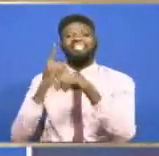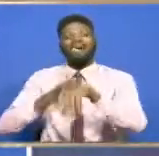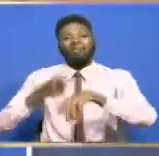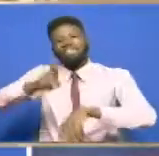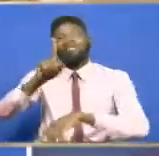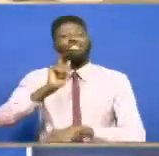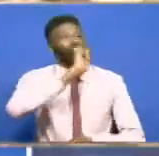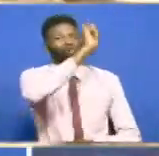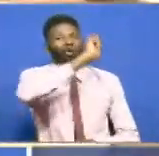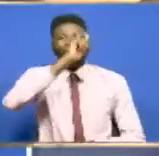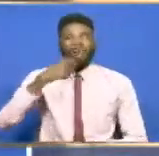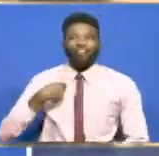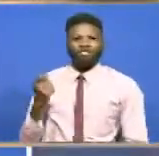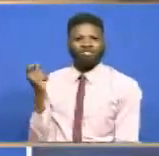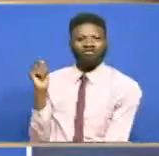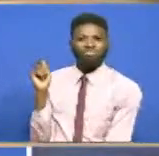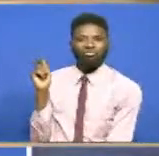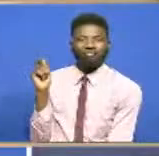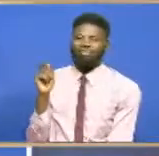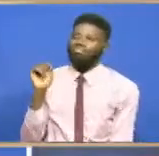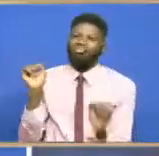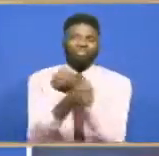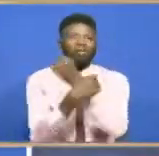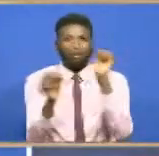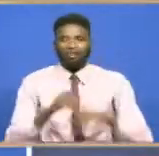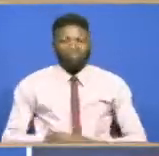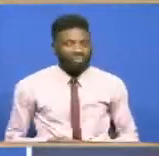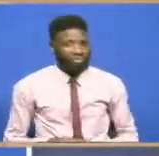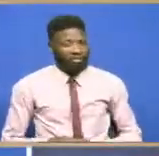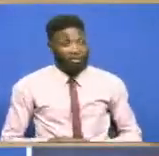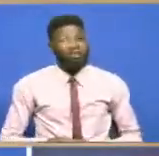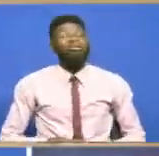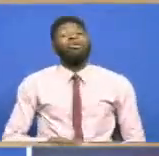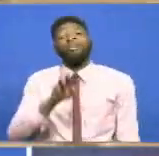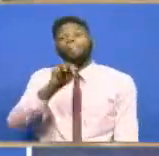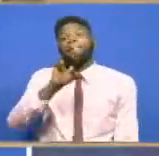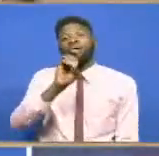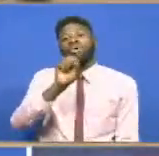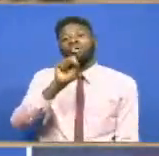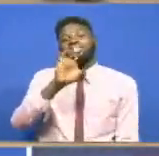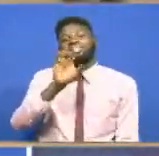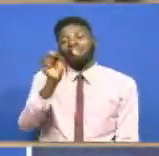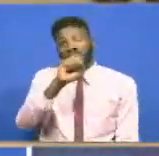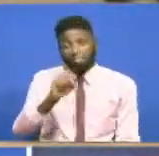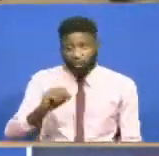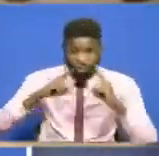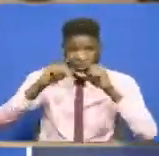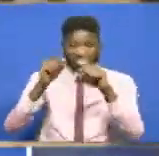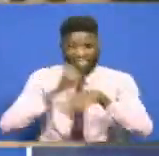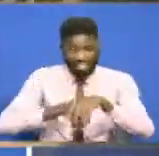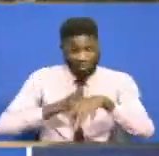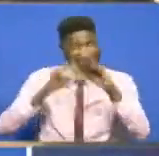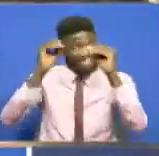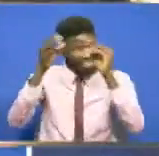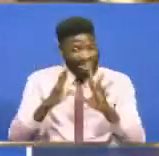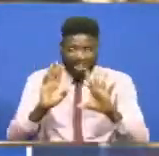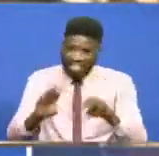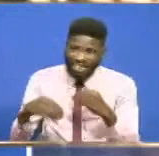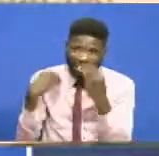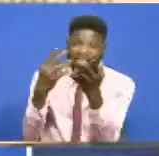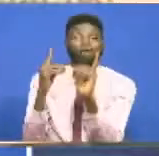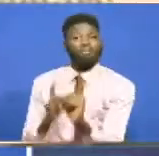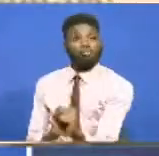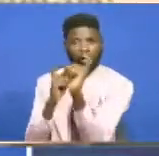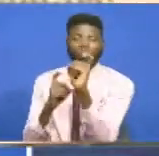Kaimu katibu wa chama hiyo Moses Thuruma anasema kuwapatia walimu bunduki kutawapa ujasiri na kuendelea kufanya kazi katika maeneo